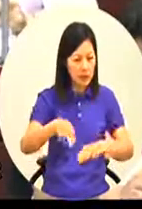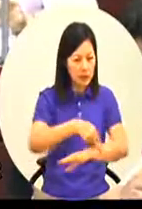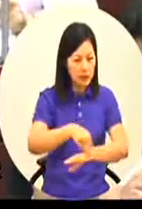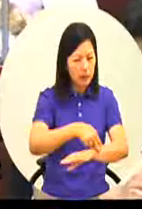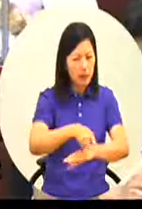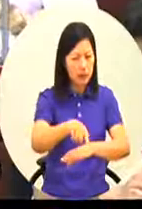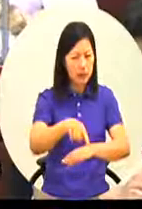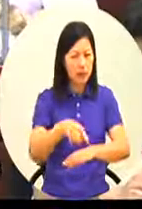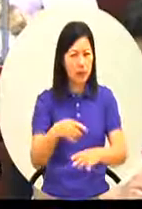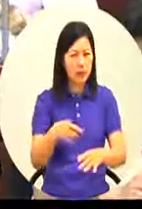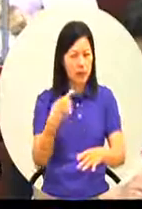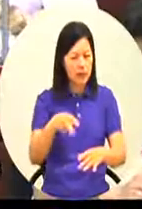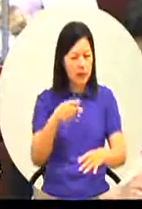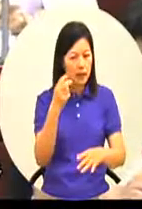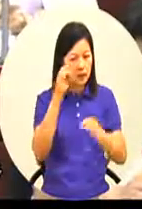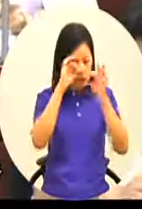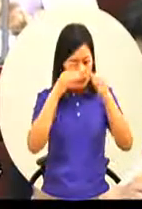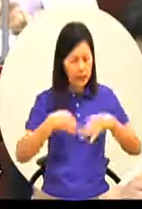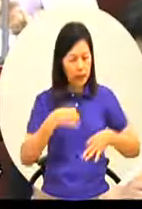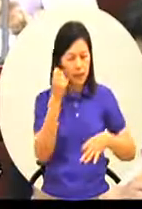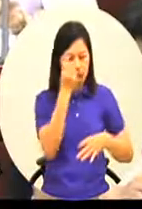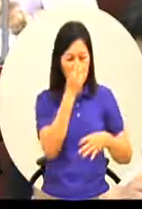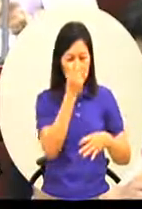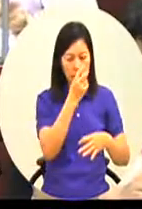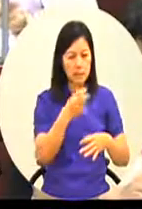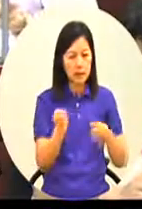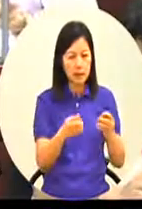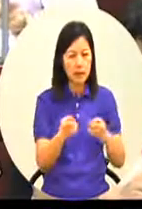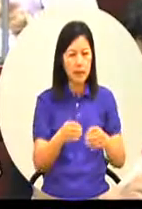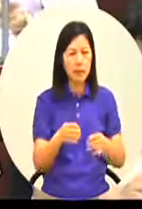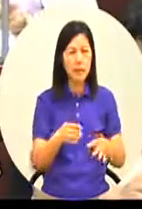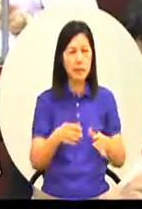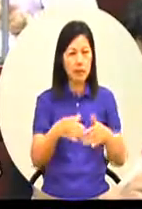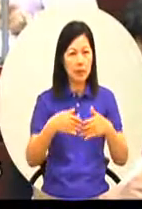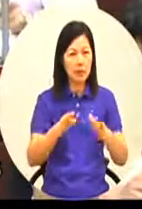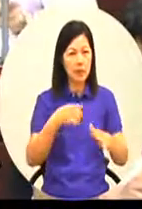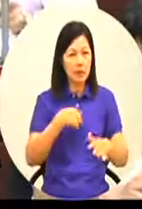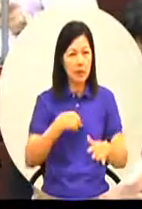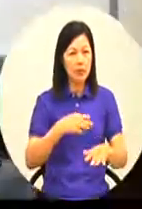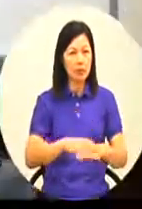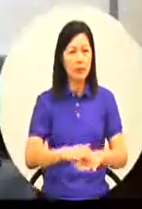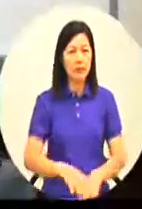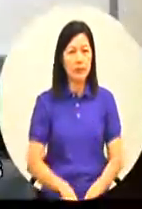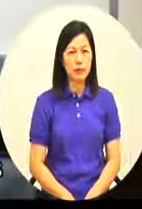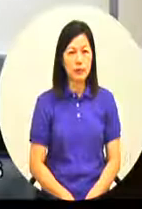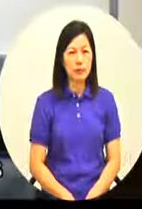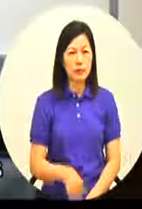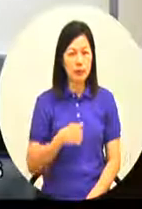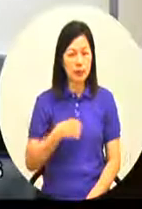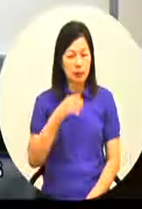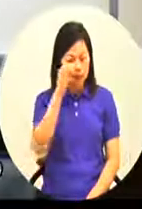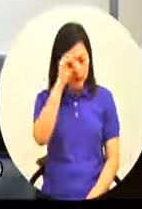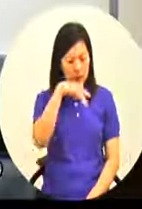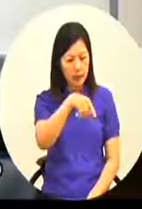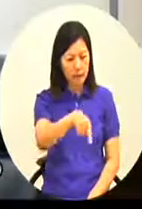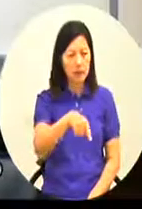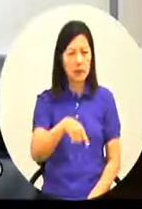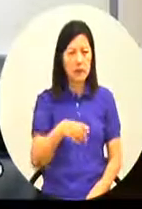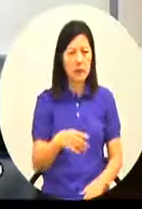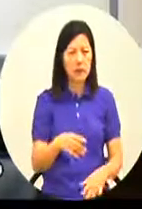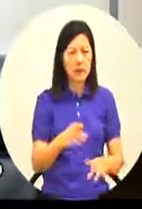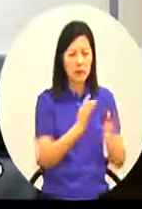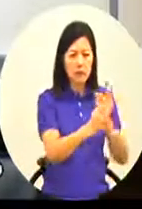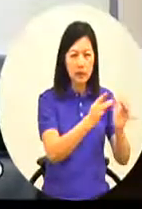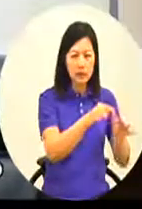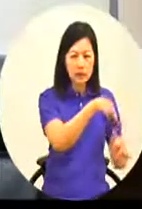这个我们可以来做一个讨论跟 也哦，因为我真的觉得我也看到这个区块了哈，因为热络的地区是